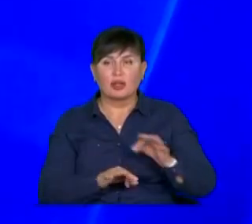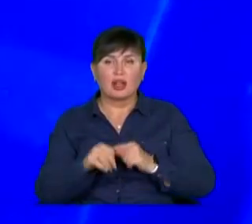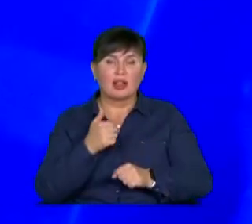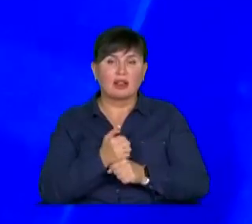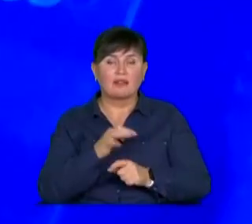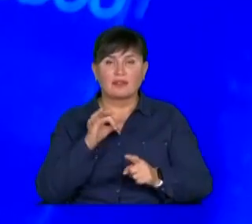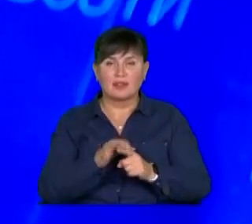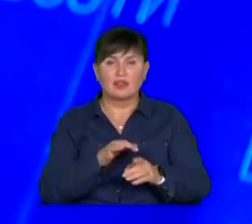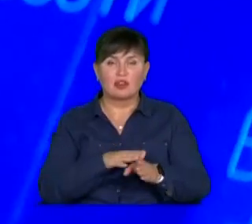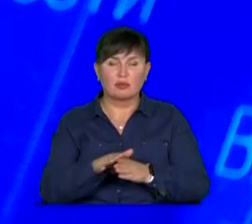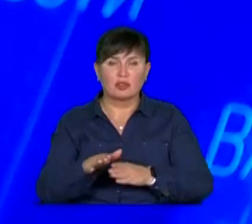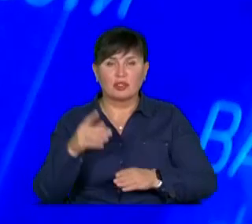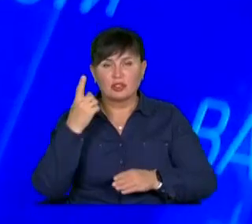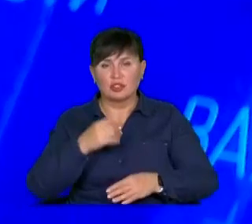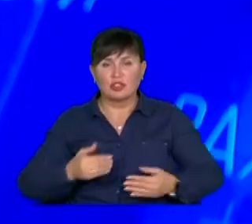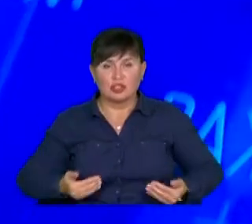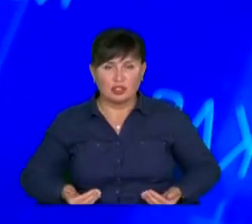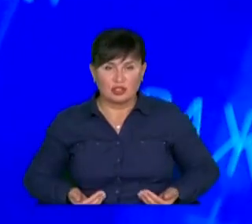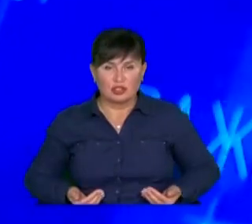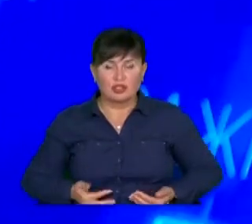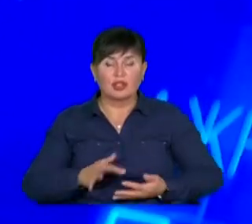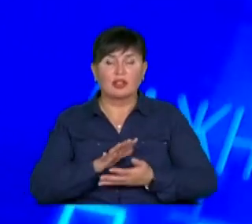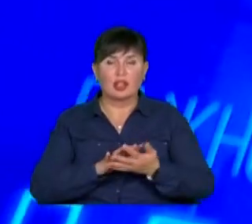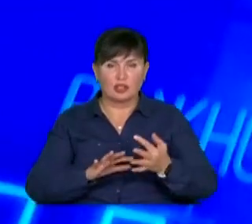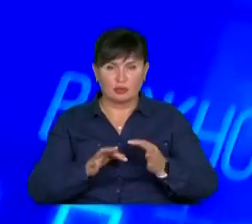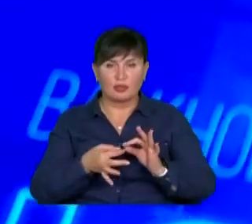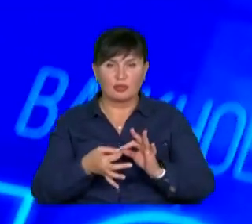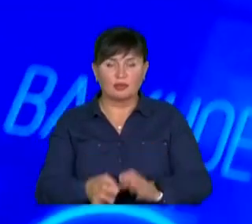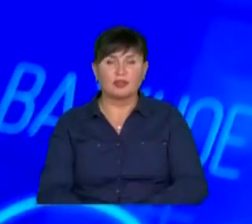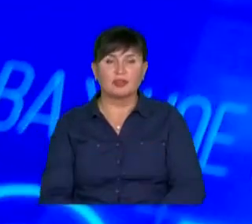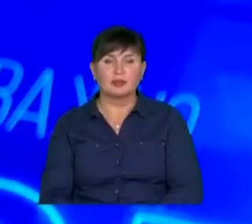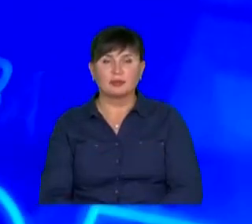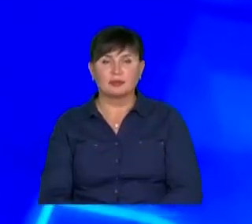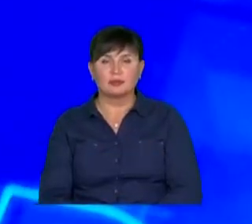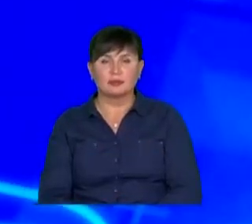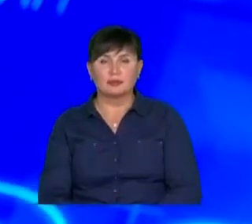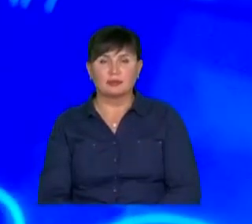цель – воплотить идеи в жизнь. Айда Иманали ознакомилась с новейшими разработками.